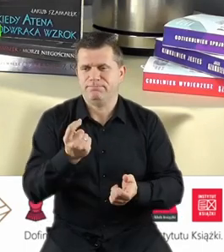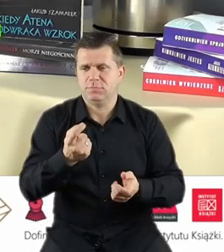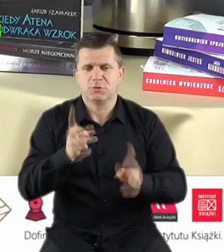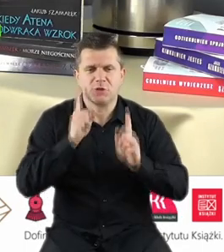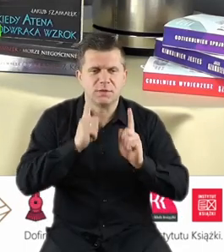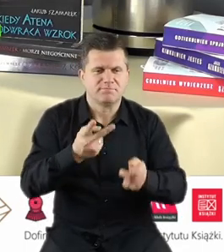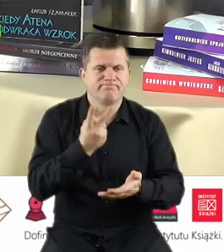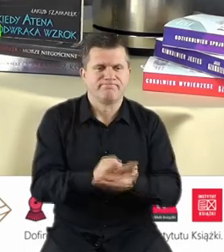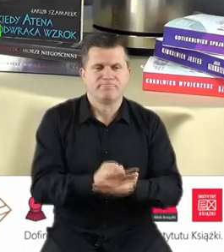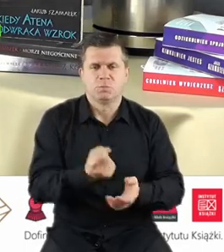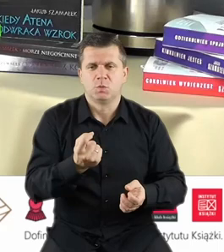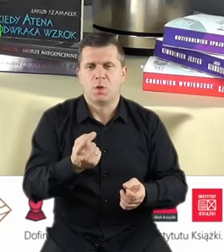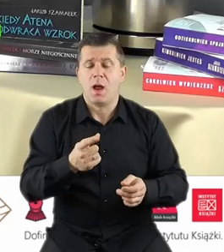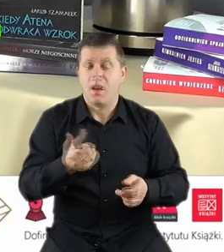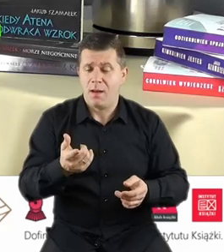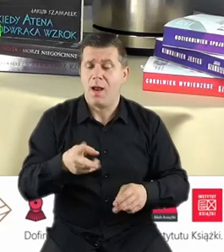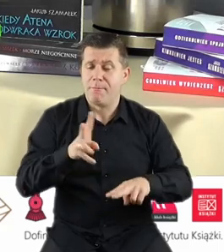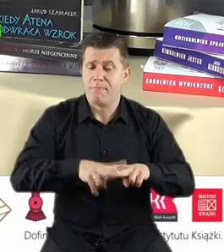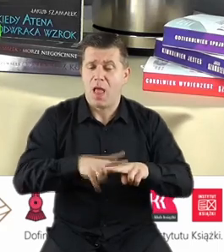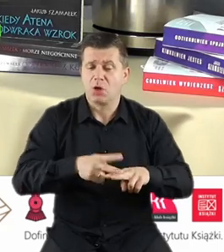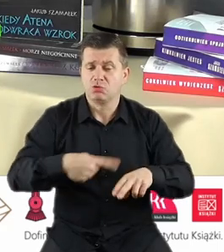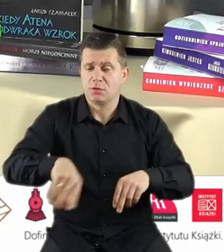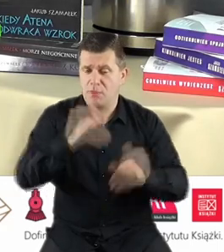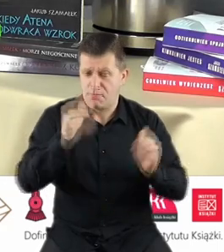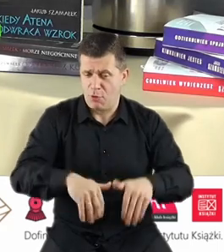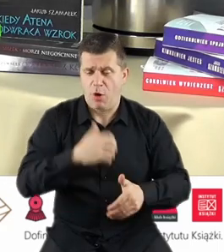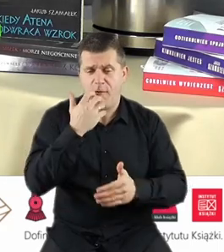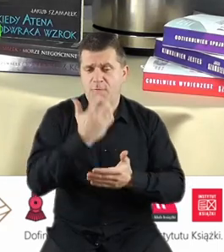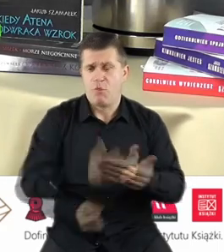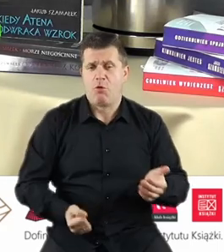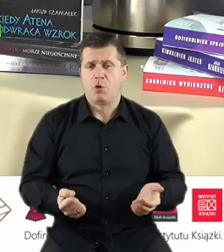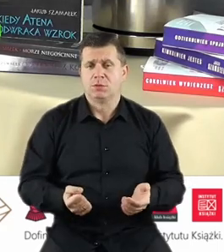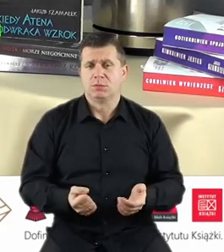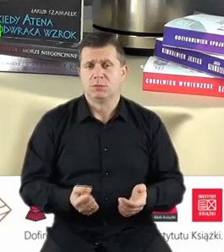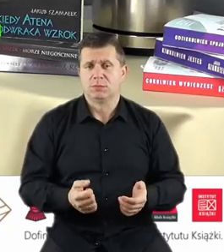Ale też rzeczywiście te narzędzia mogą być wykorzystane do tego,